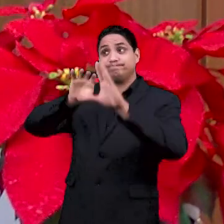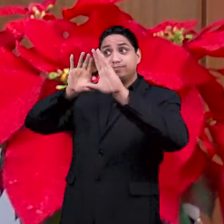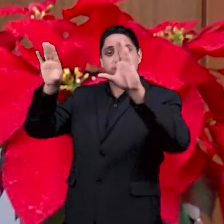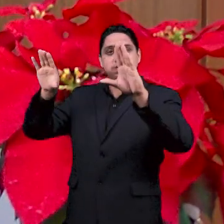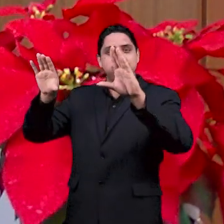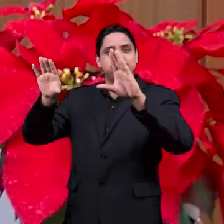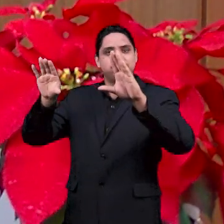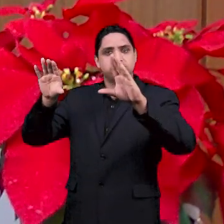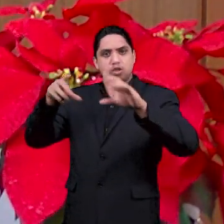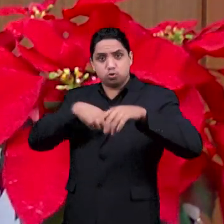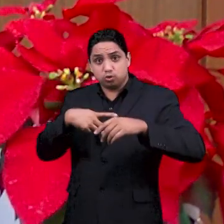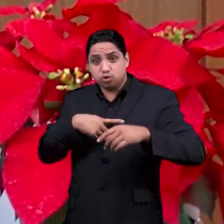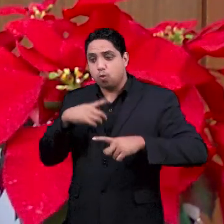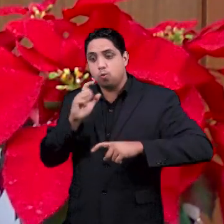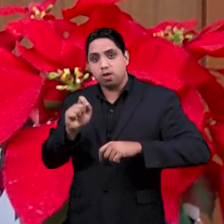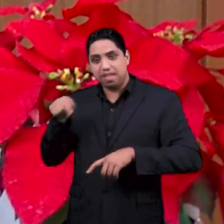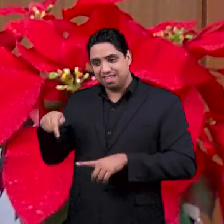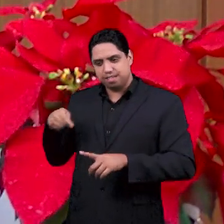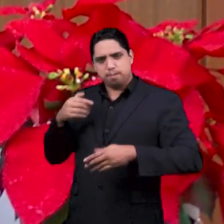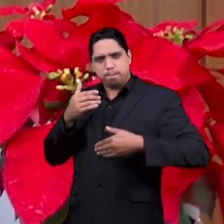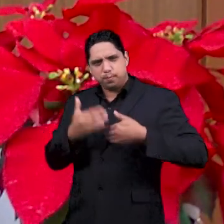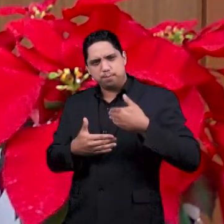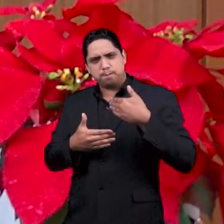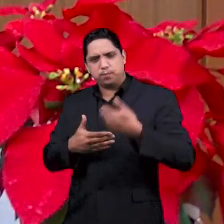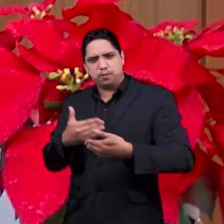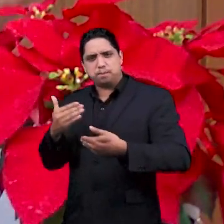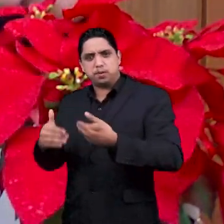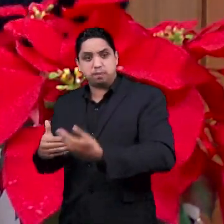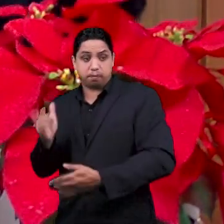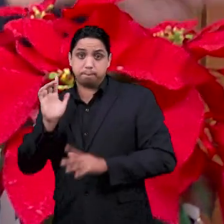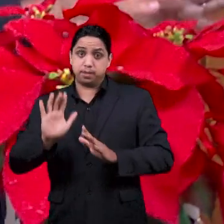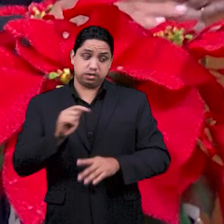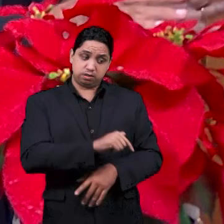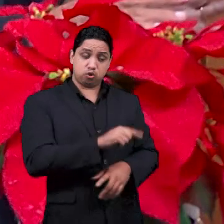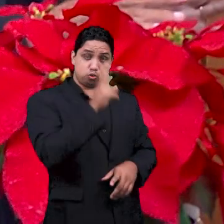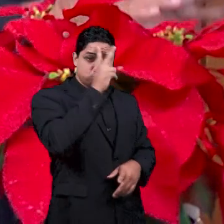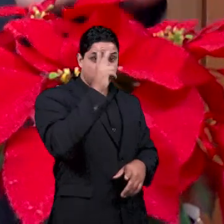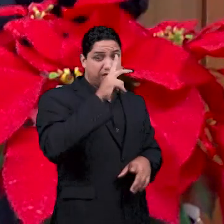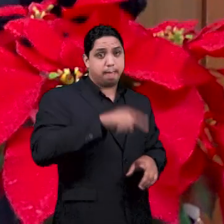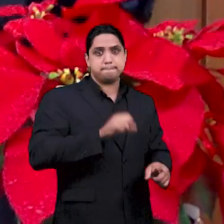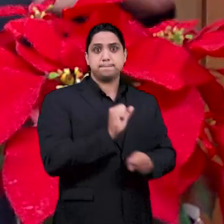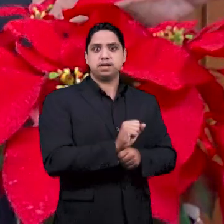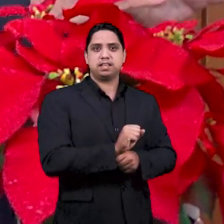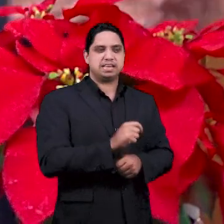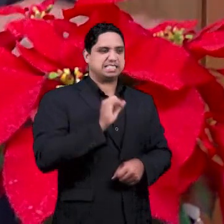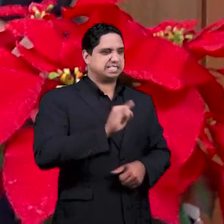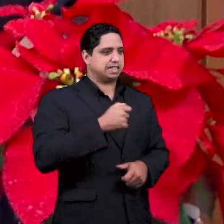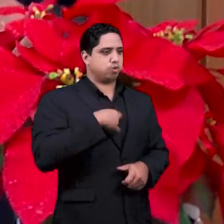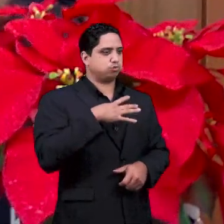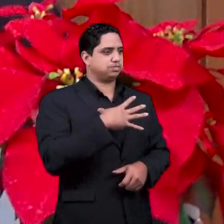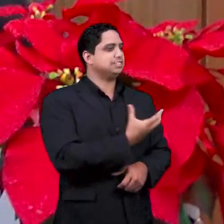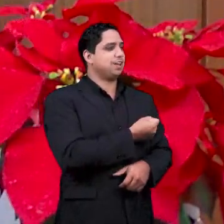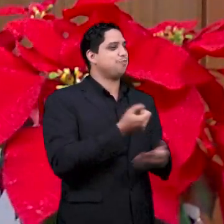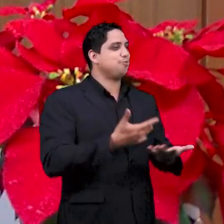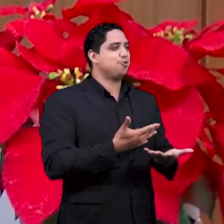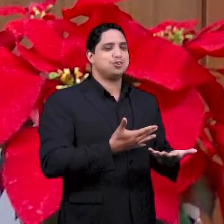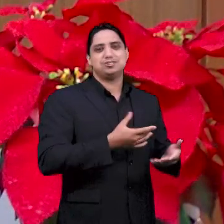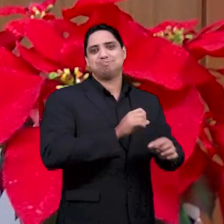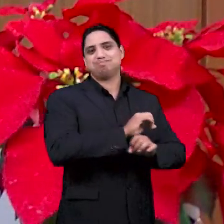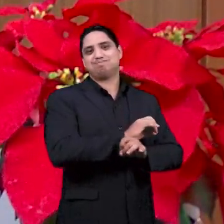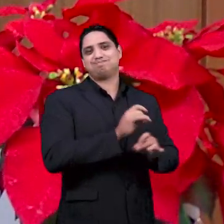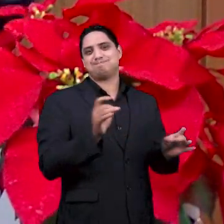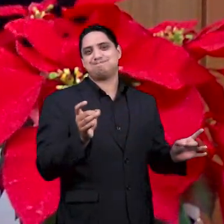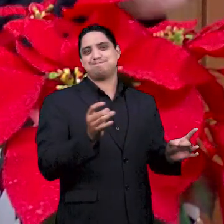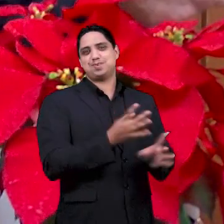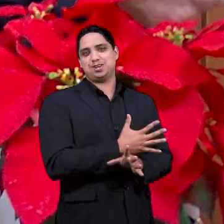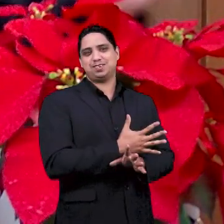это спасение статическое, спасен однажды, спасен навсегда. Это то, что теология